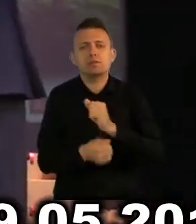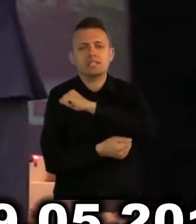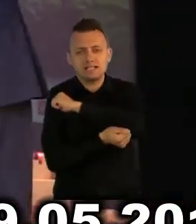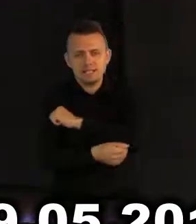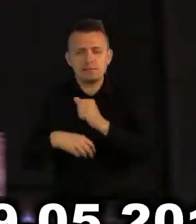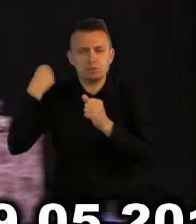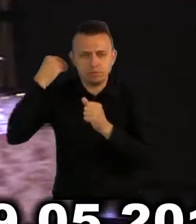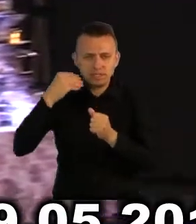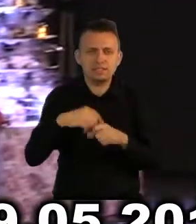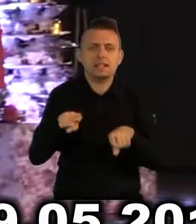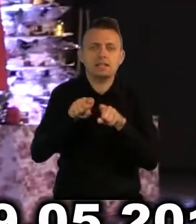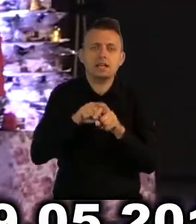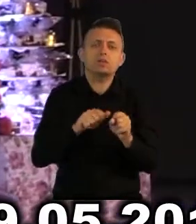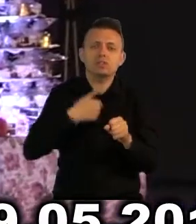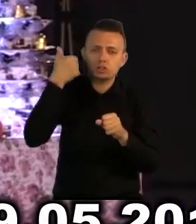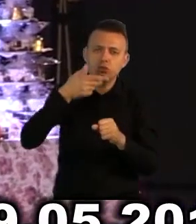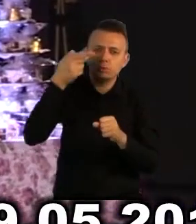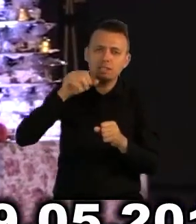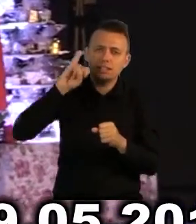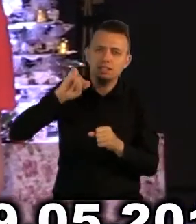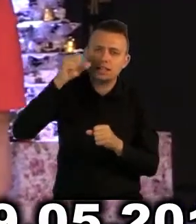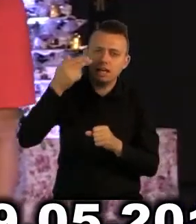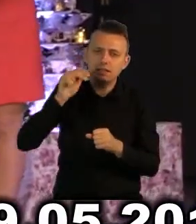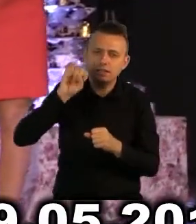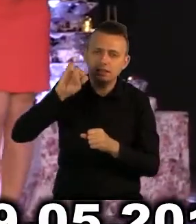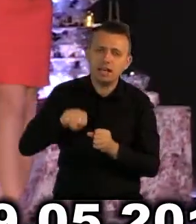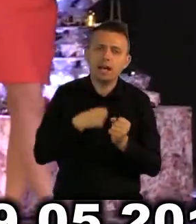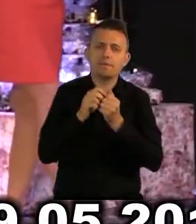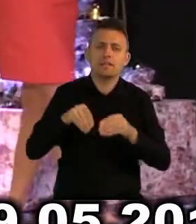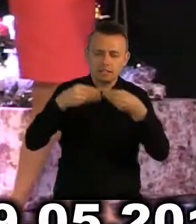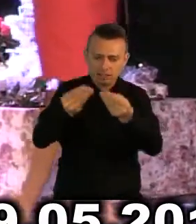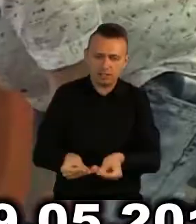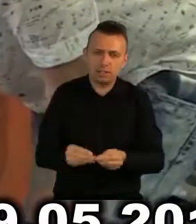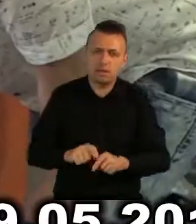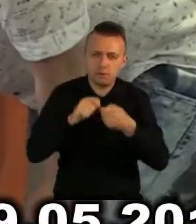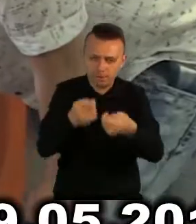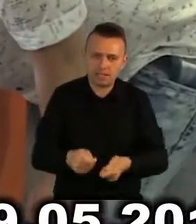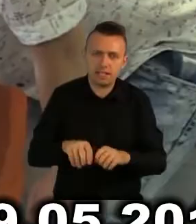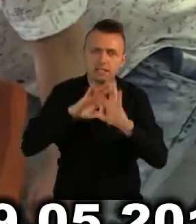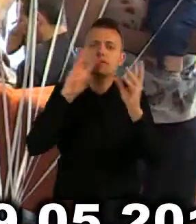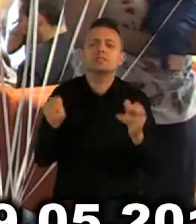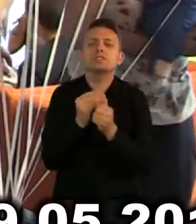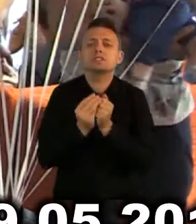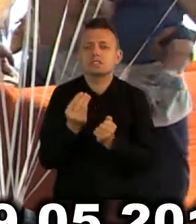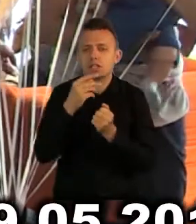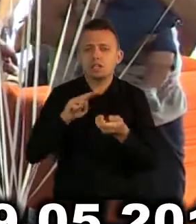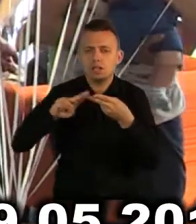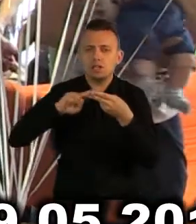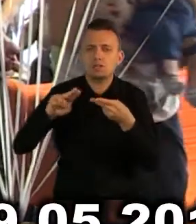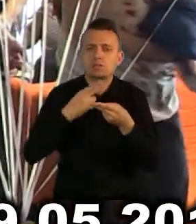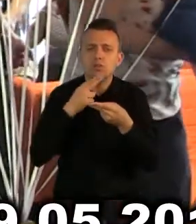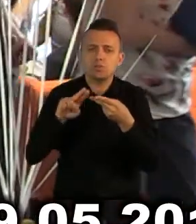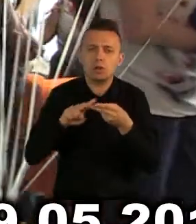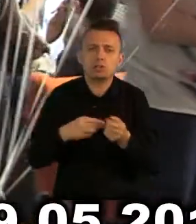Superniania Zawadzka wręczyli maluszkom i ich rodzicom upominki. Na uczestników imprezy czekał oczywiście słodki poczęstunek, a także